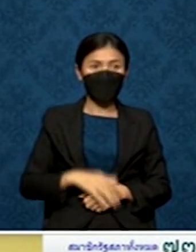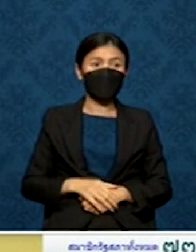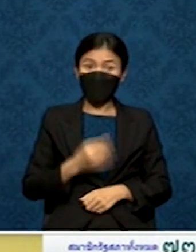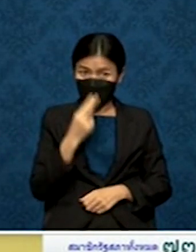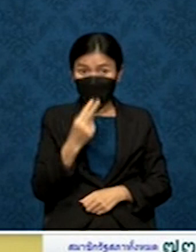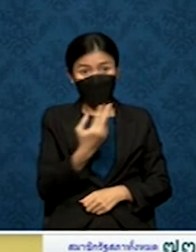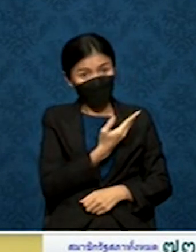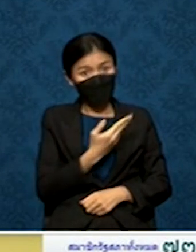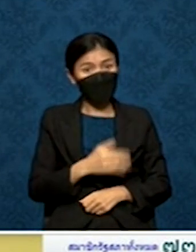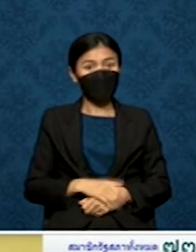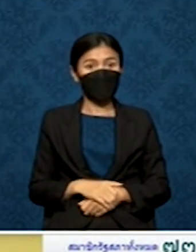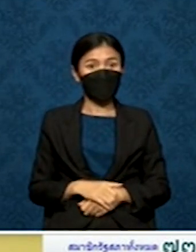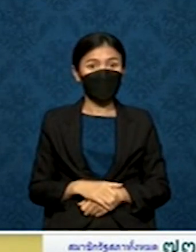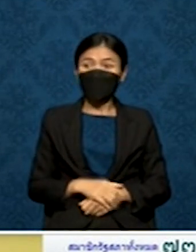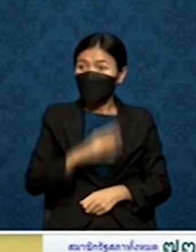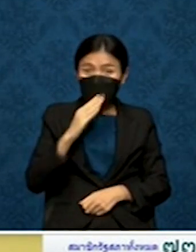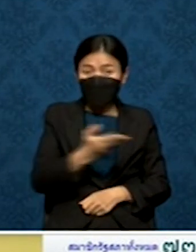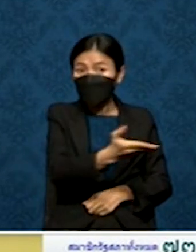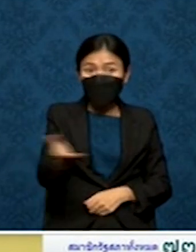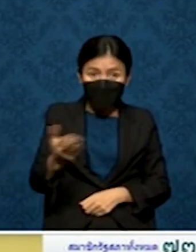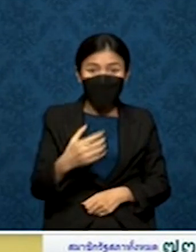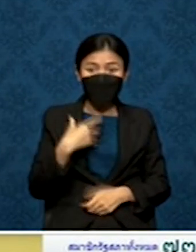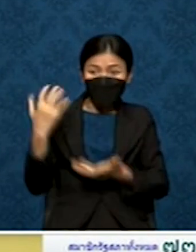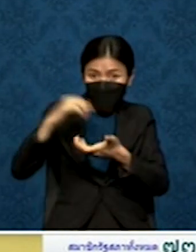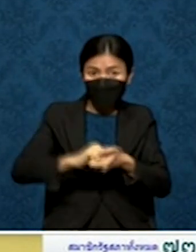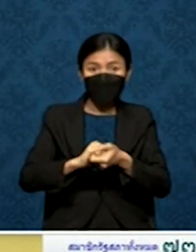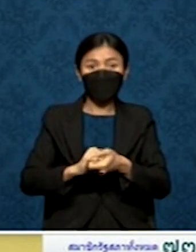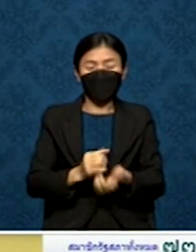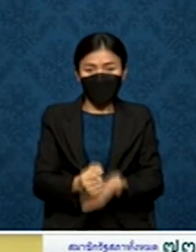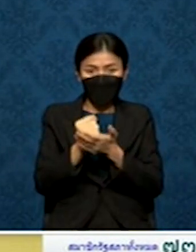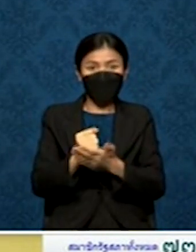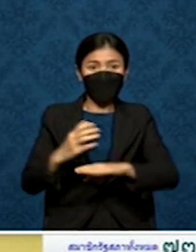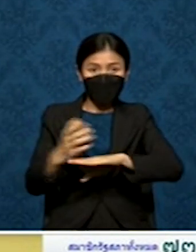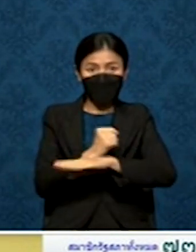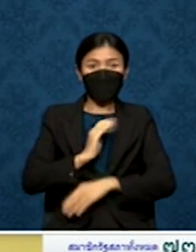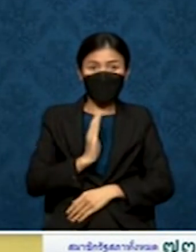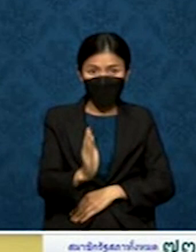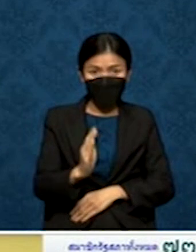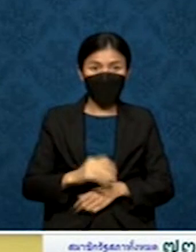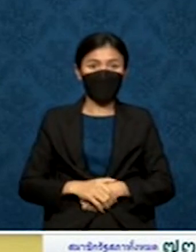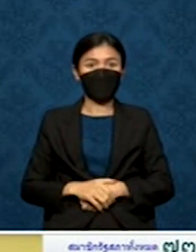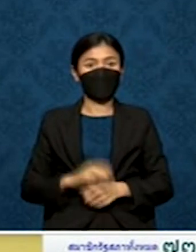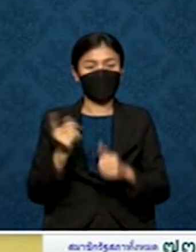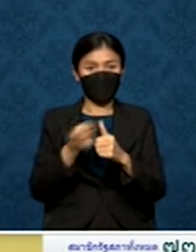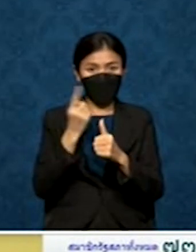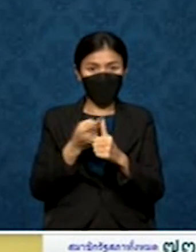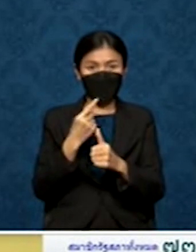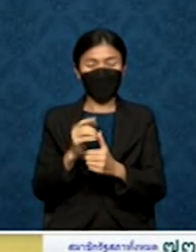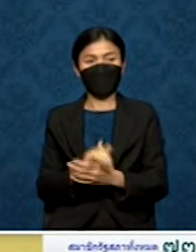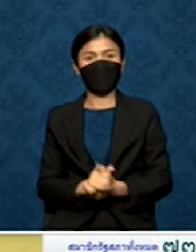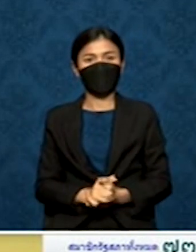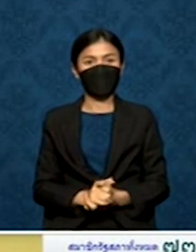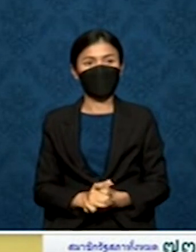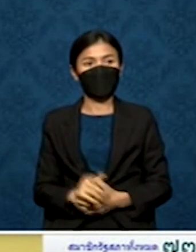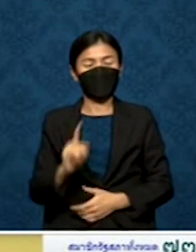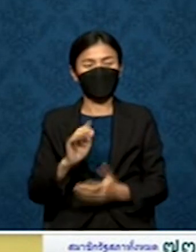างนี้ทำการเมืองให้มันสุจริตเที่ยงธรรมประการแรกครับท่านประธานครับหนึ่งเรื่